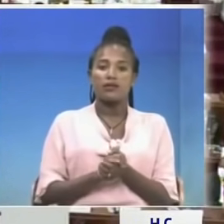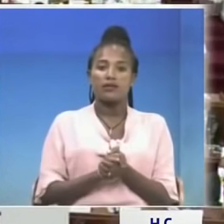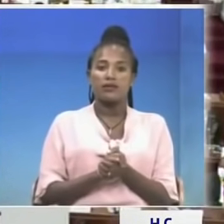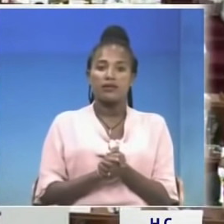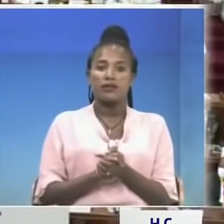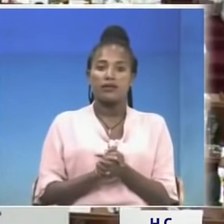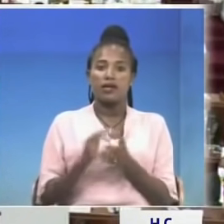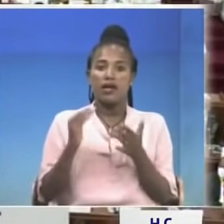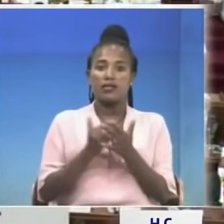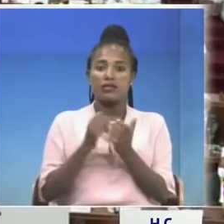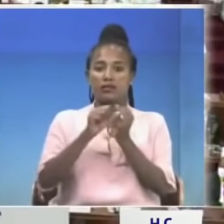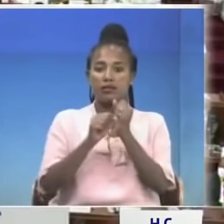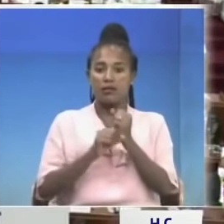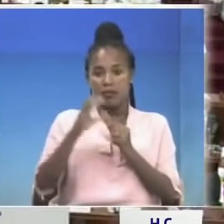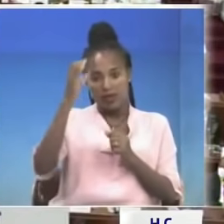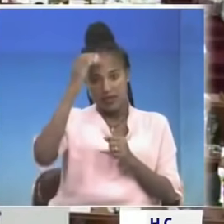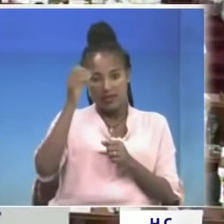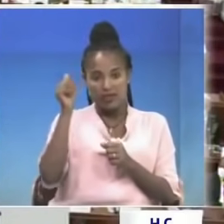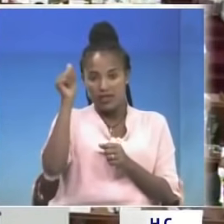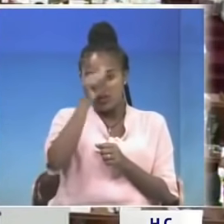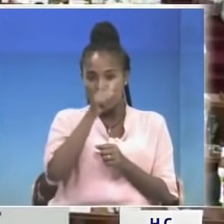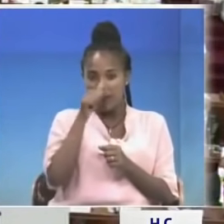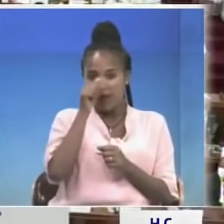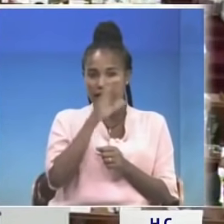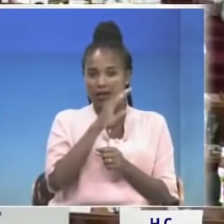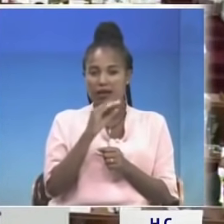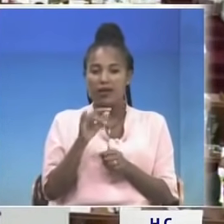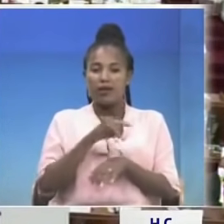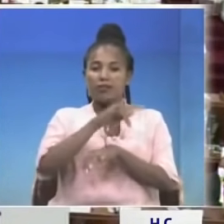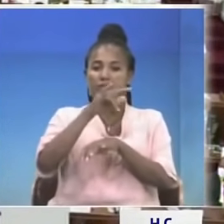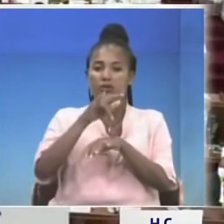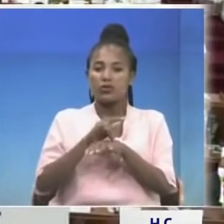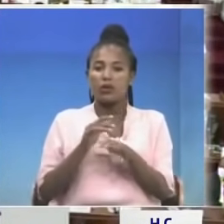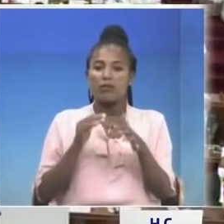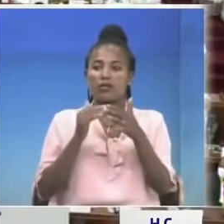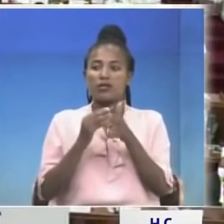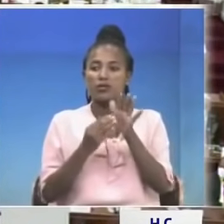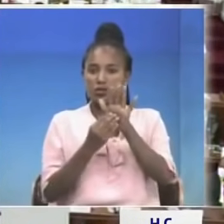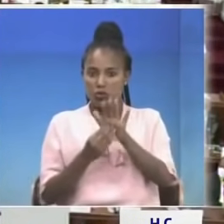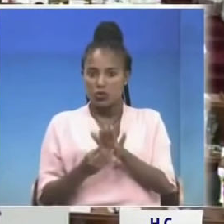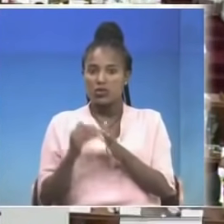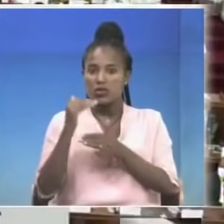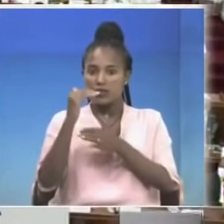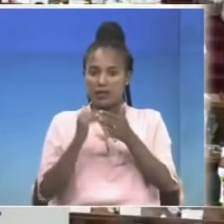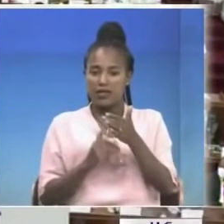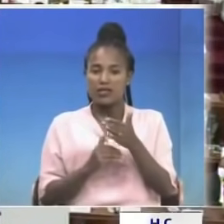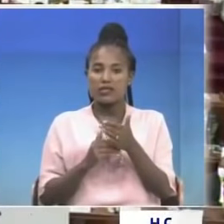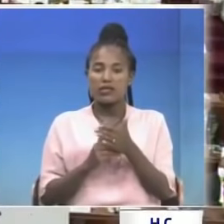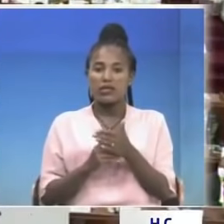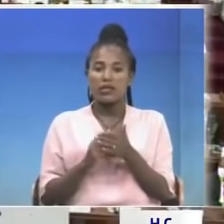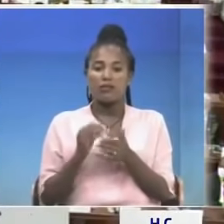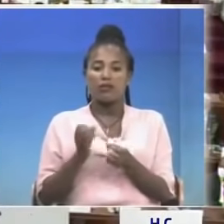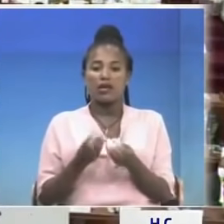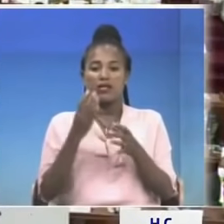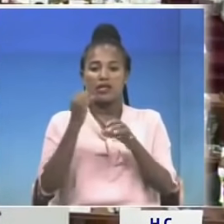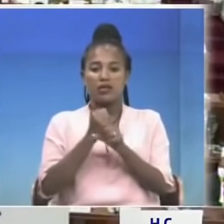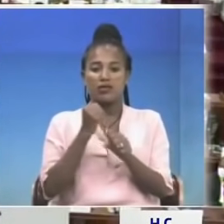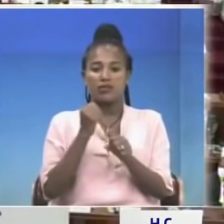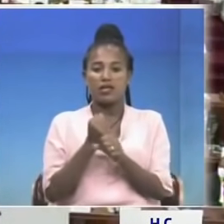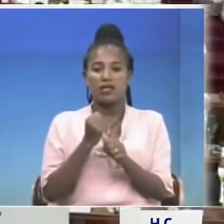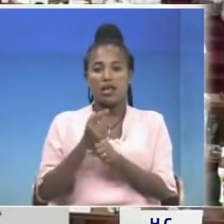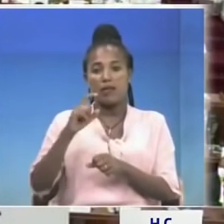በአዲስ የተመሰረተው መንግስት በኢትዮጵያውያንና በዜጎቿ ላይ የሚደርሱ ተጽዕኖዎችን ከመቀነስ አንጻር በርካታ ስራዎችን መስራት